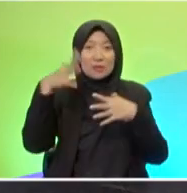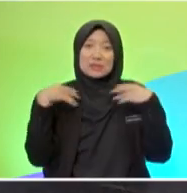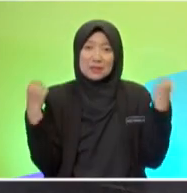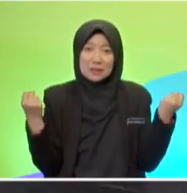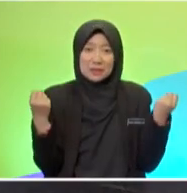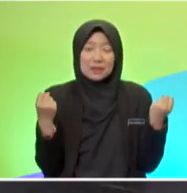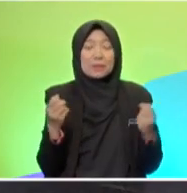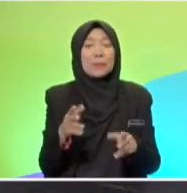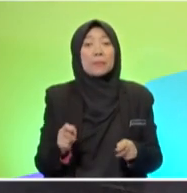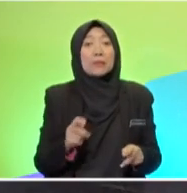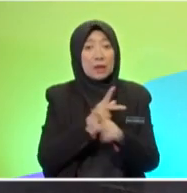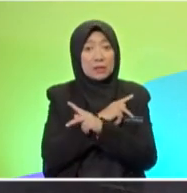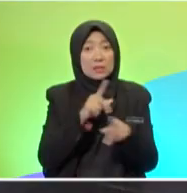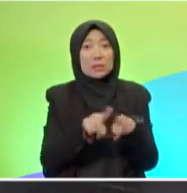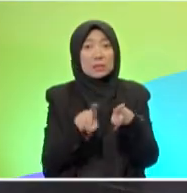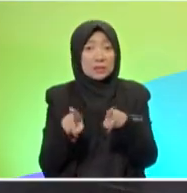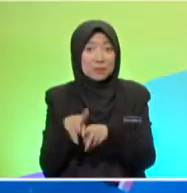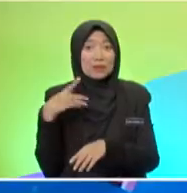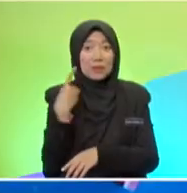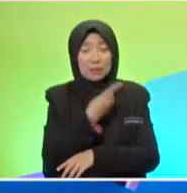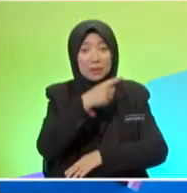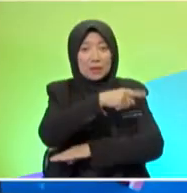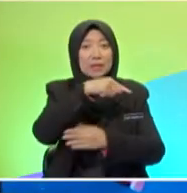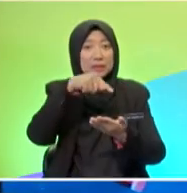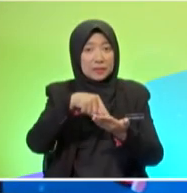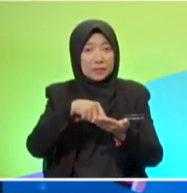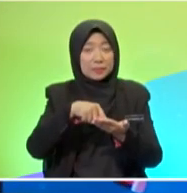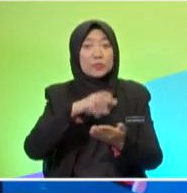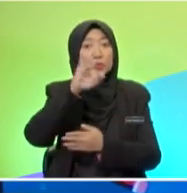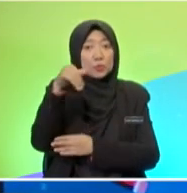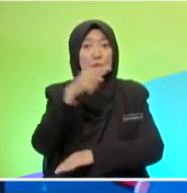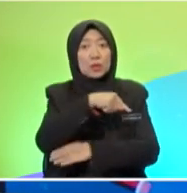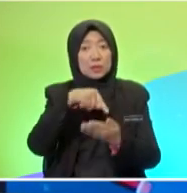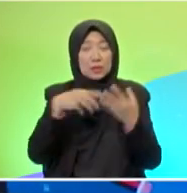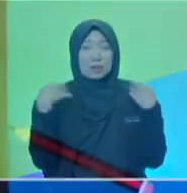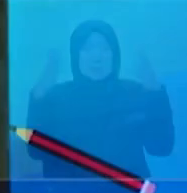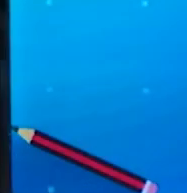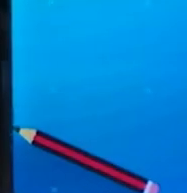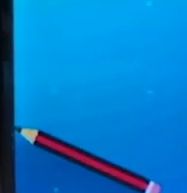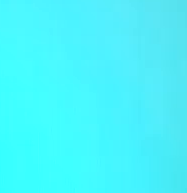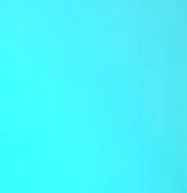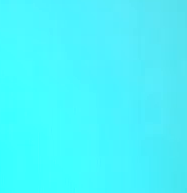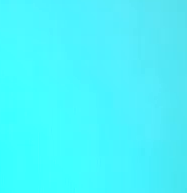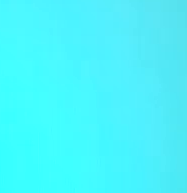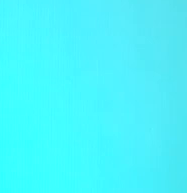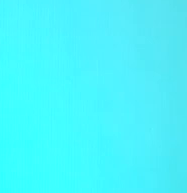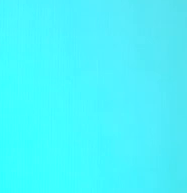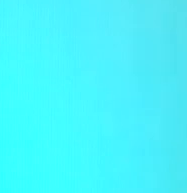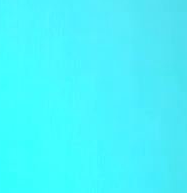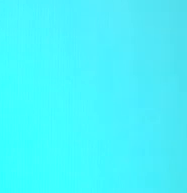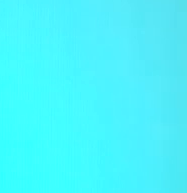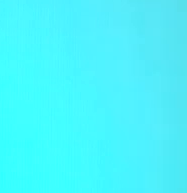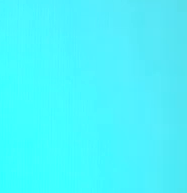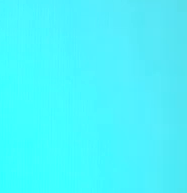pada hari ini dan tak lupa juga turut studio kita ada cek gugur pasti cara cek Gunner farazila